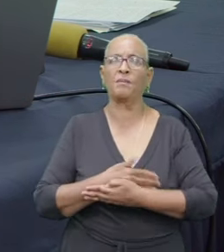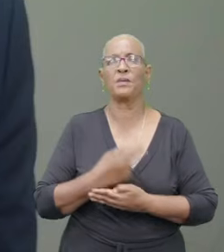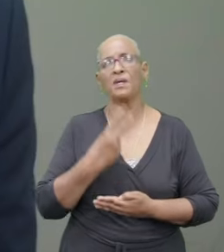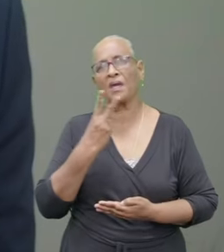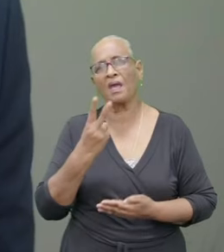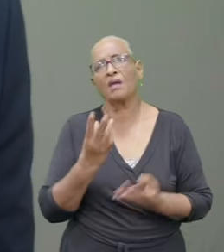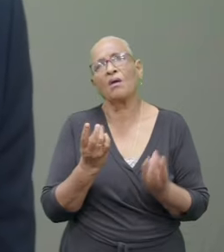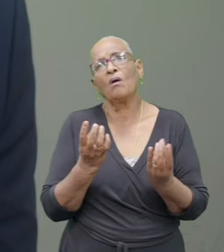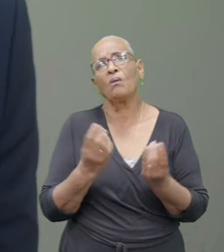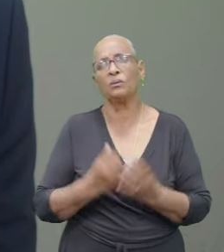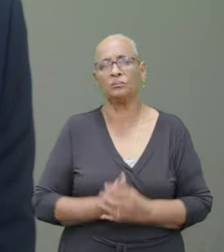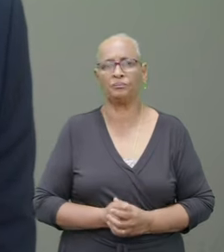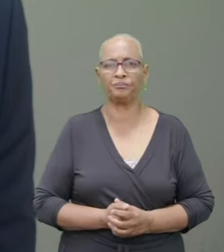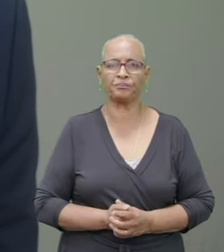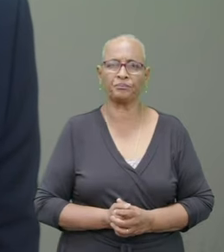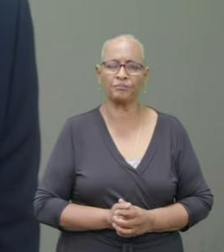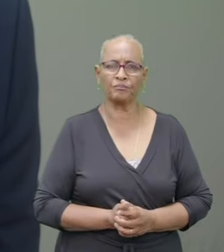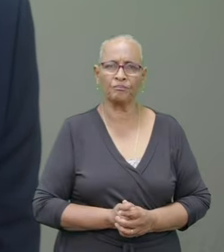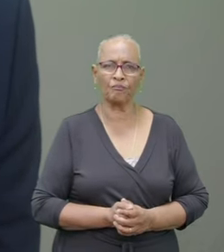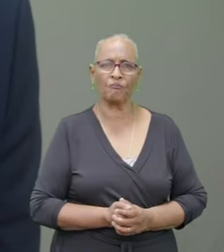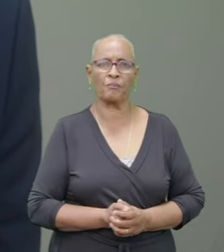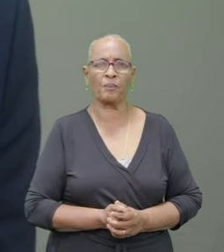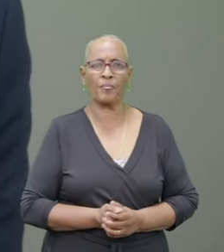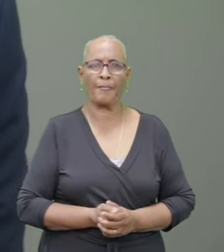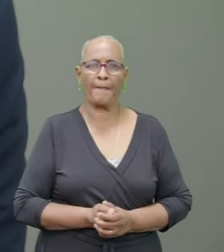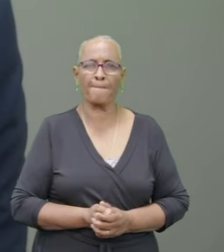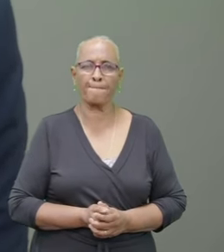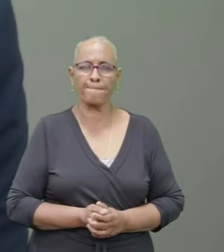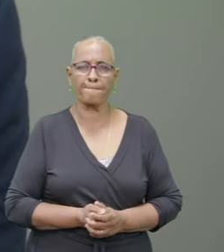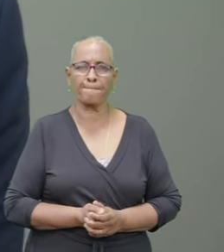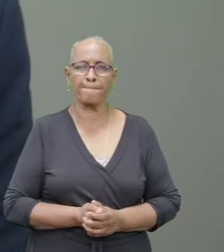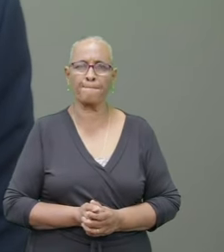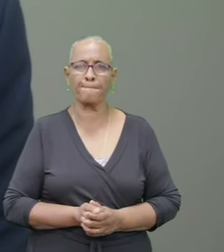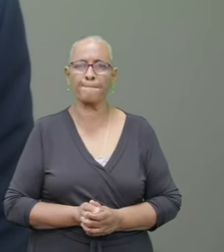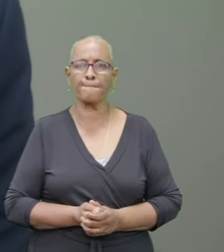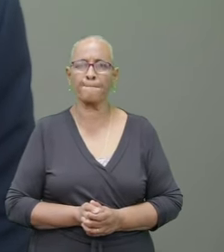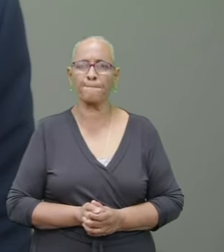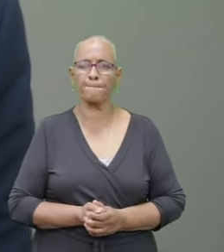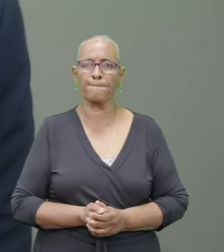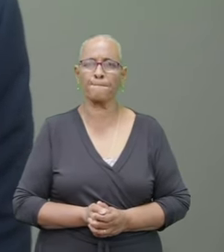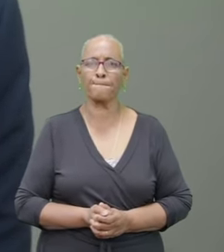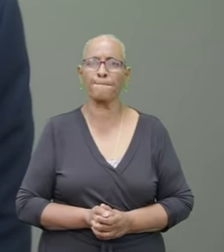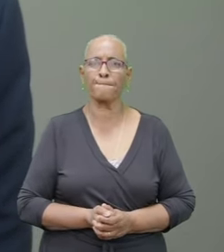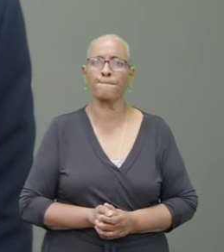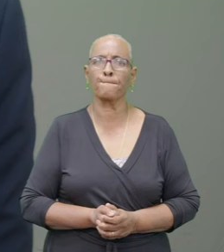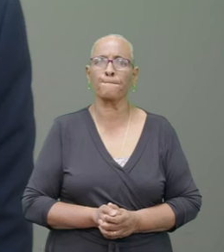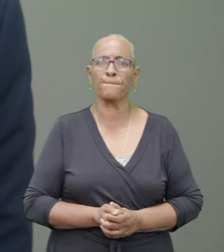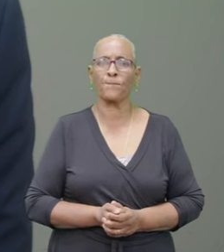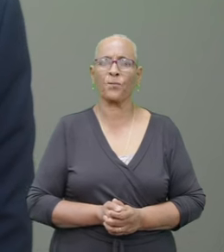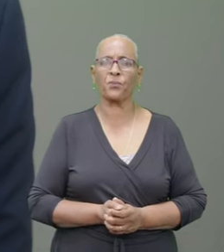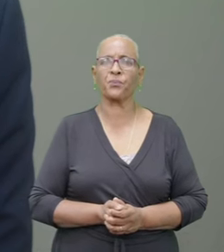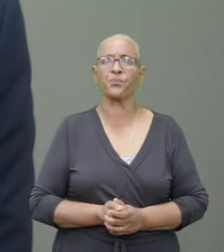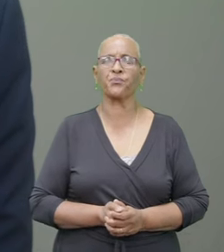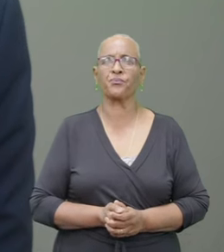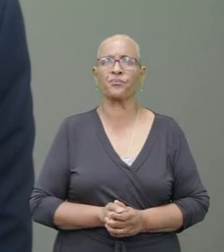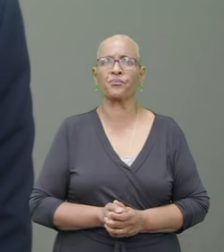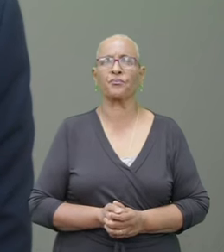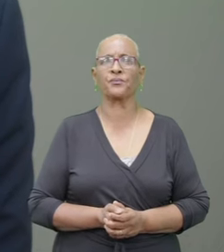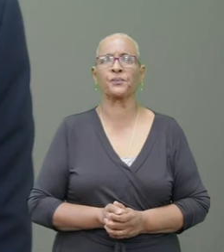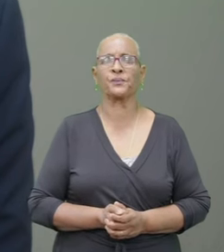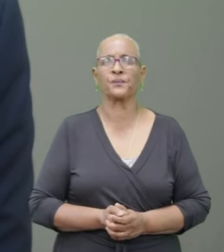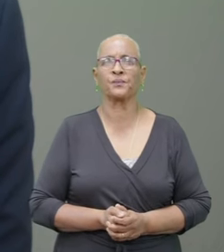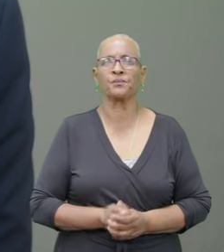Ik wil dus nu even gaan, want dit is dan voor betreft de presentaties, maar we hebben uiteraard ook wel een